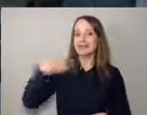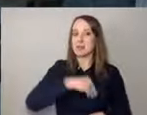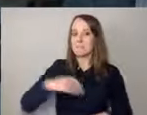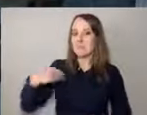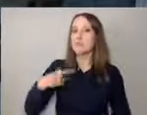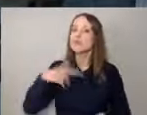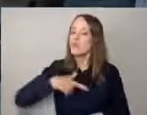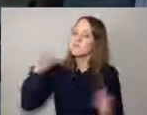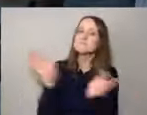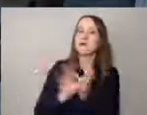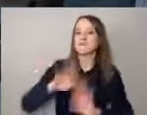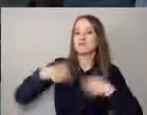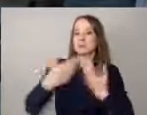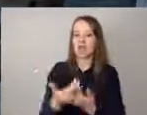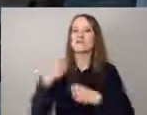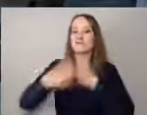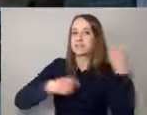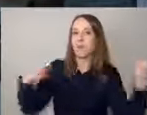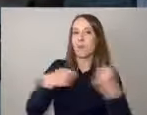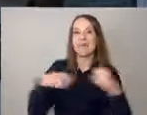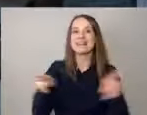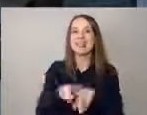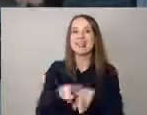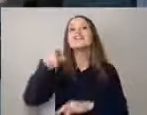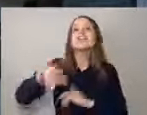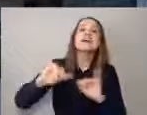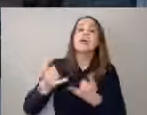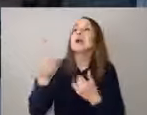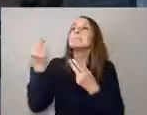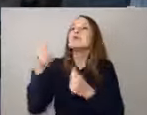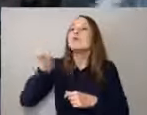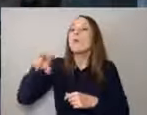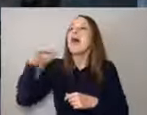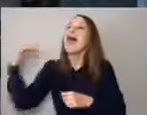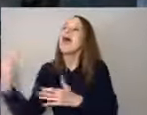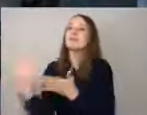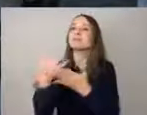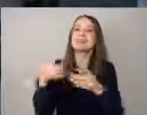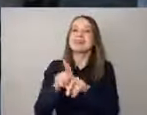współpracę również w pozyskiwaniu pieniędzy z Unii Europejskiej dla nas wszystkich.